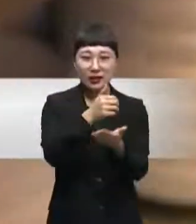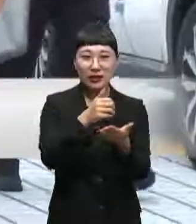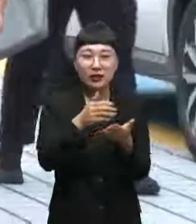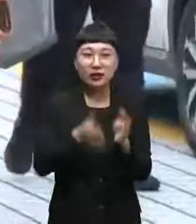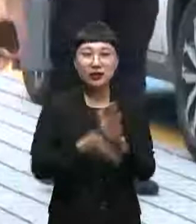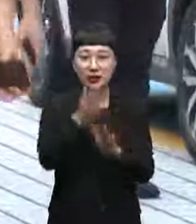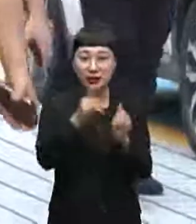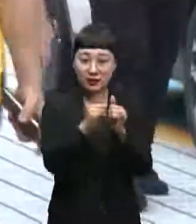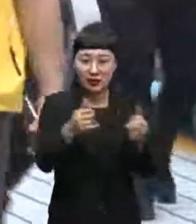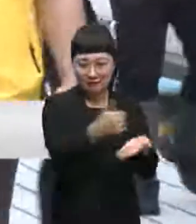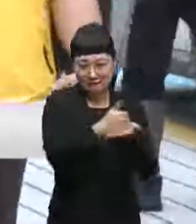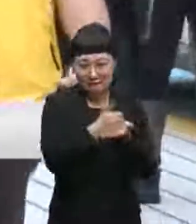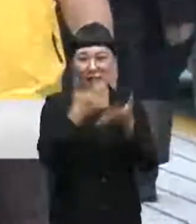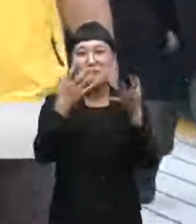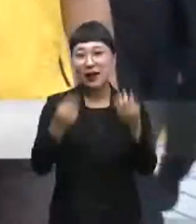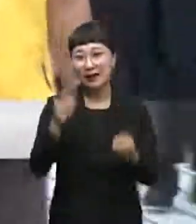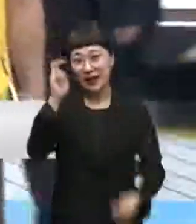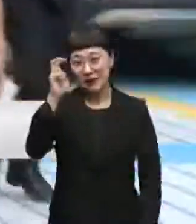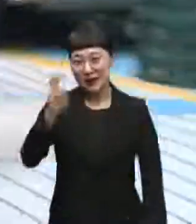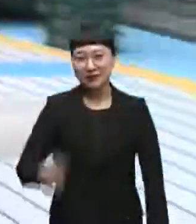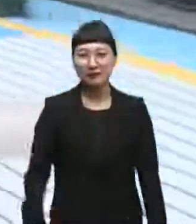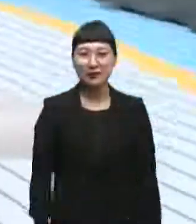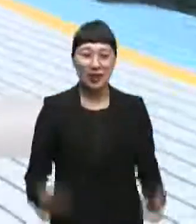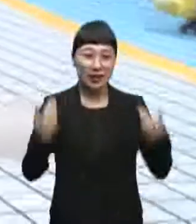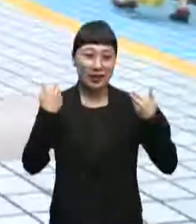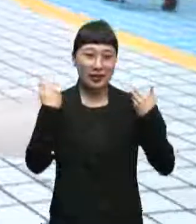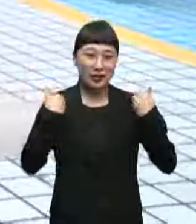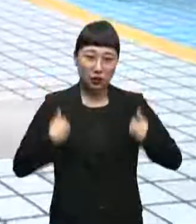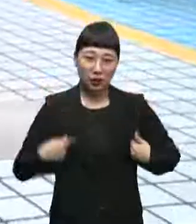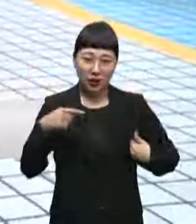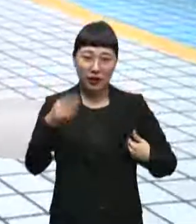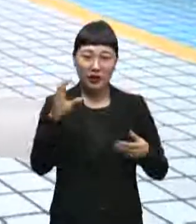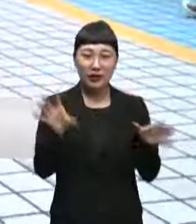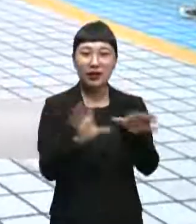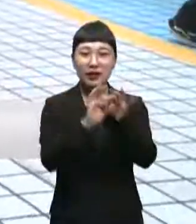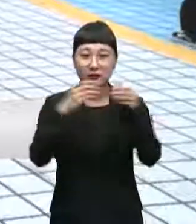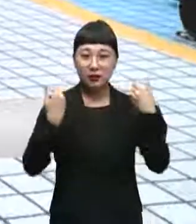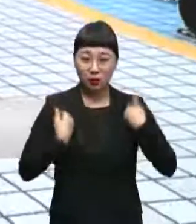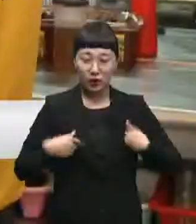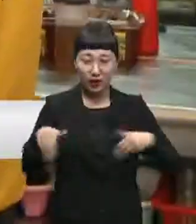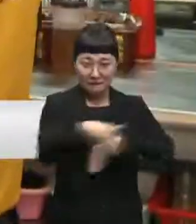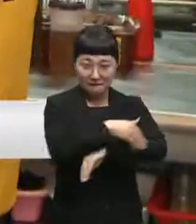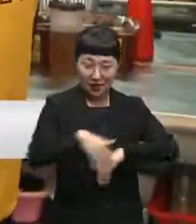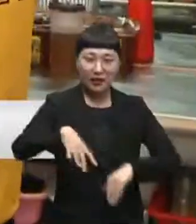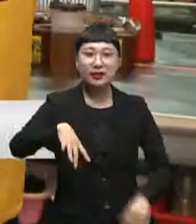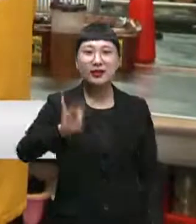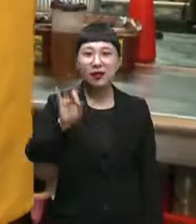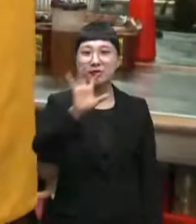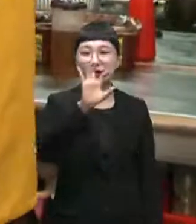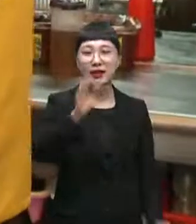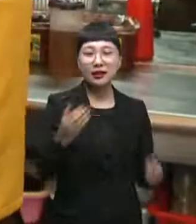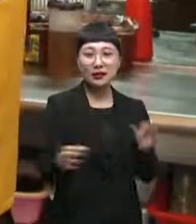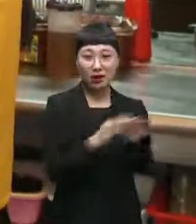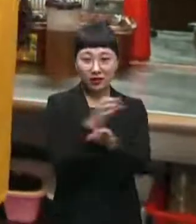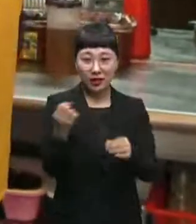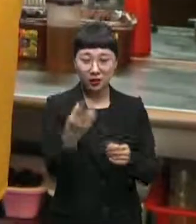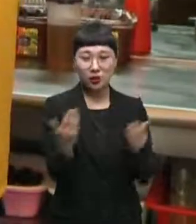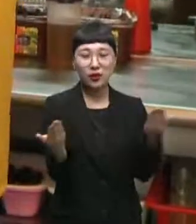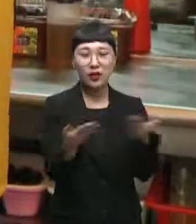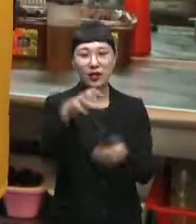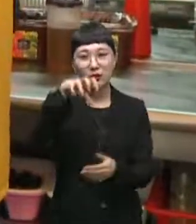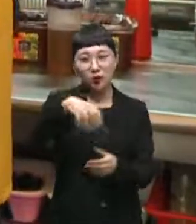늘어난다고. 박남춘 인천시장이 이음조끼 대장정을 시작했습니다. 첫 행보는 경제와 일자리